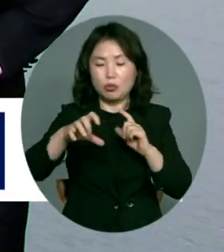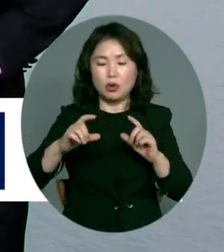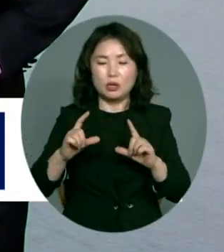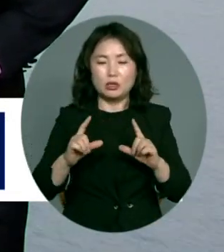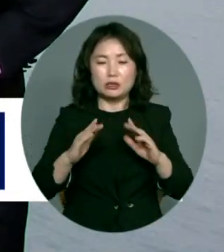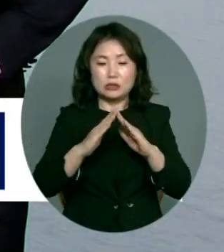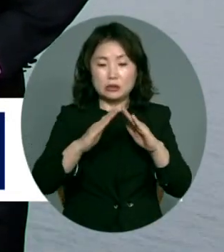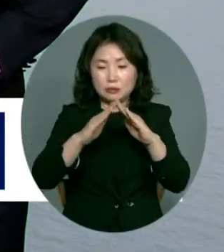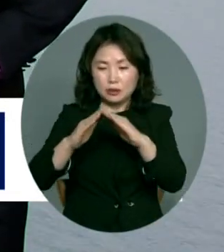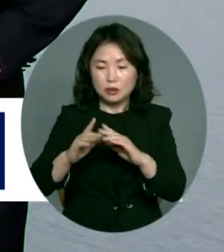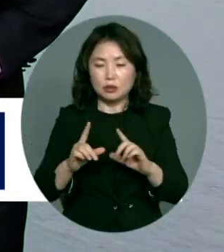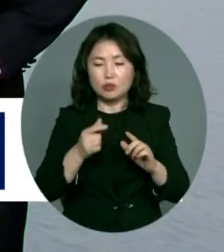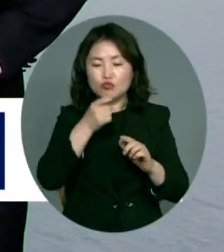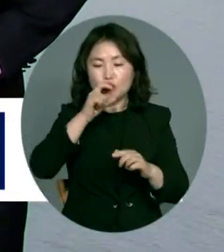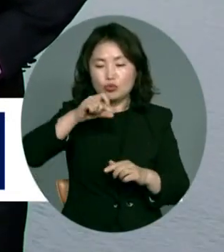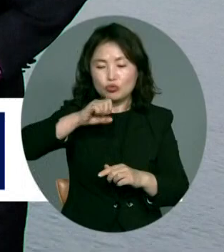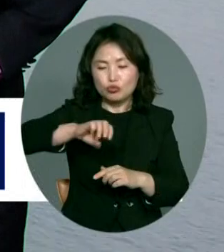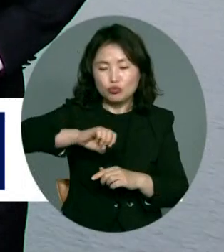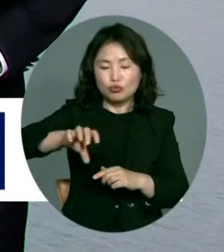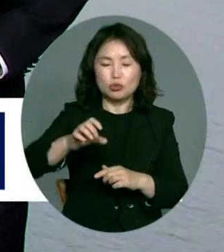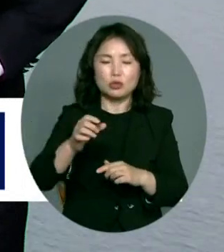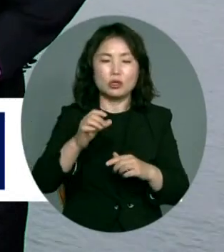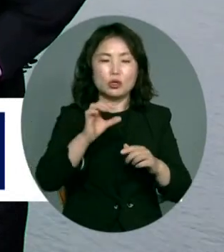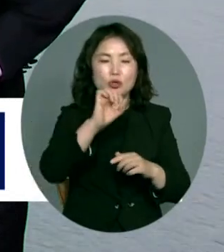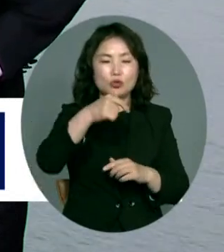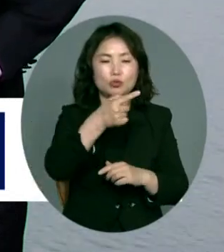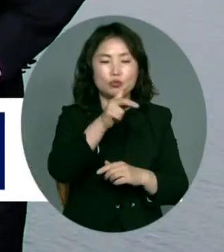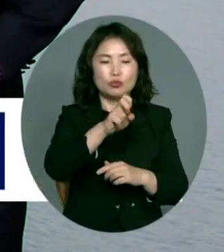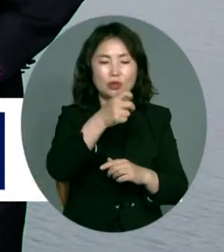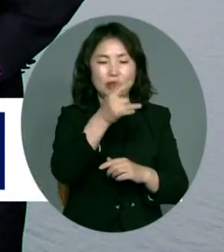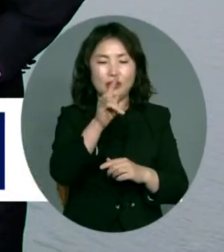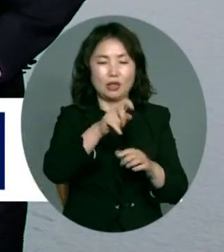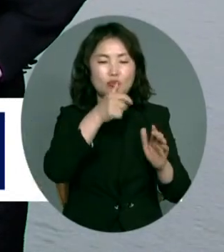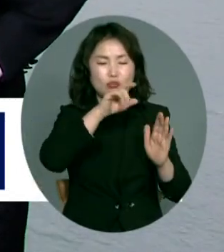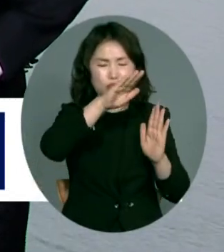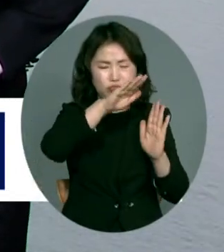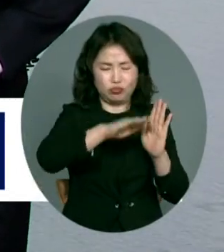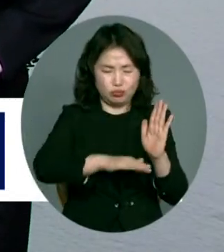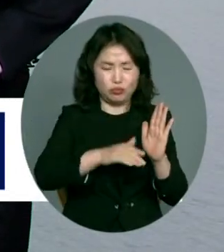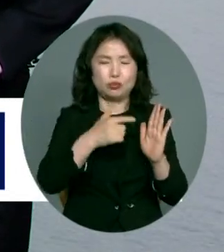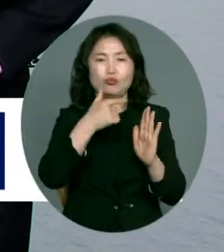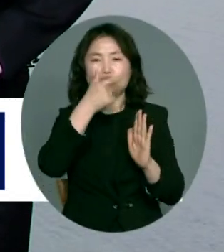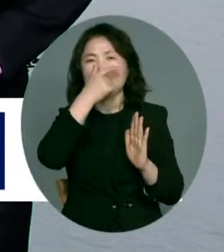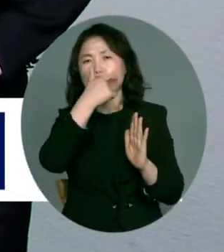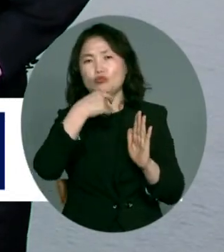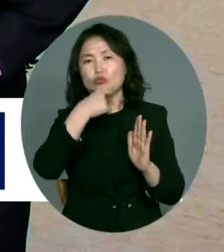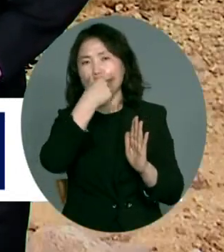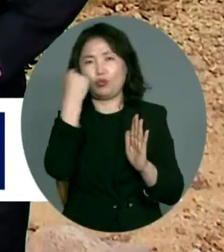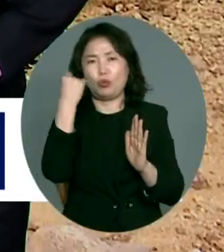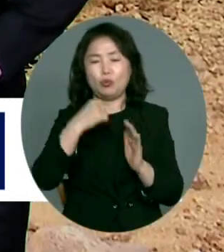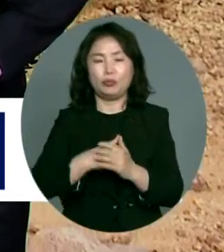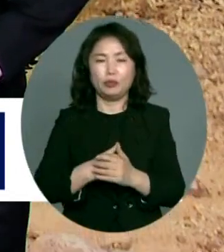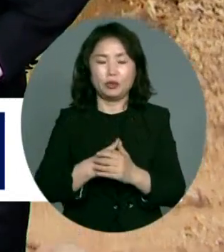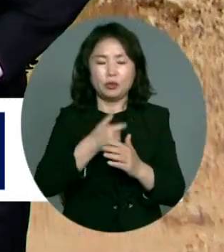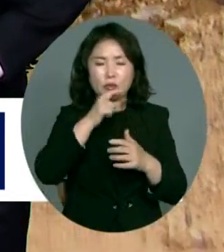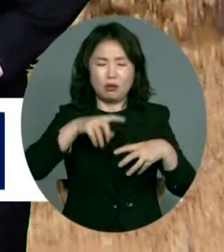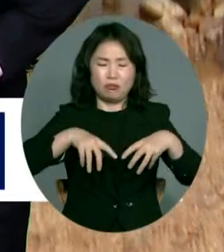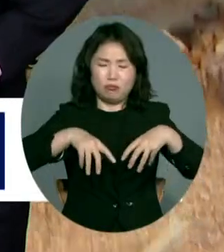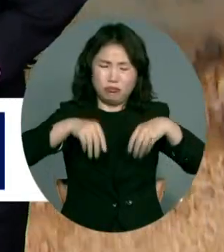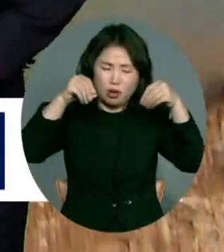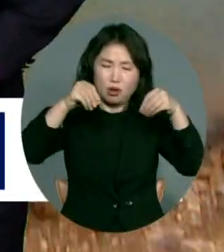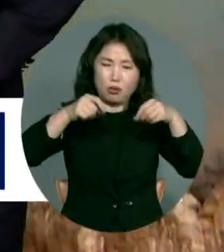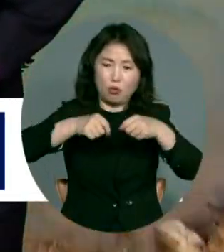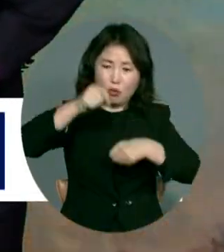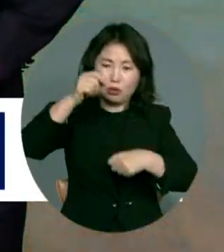생활 용수를 공급하는 운문댐 수위가 계속 내려가 물 부족 현상이 나타나고 있습니다. 대구시는 가뭄 장기화에